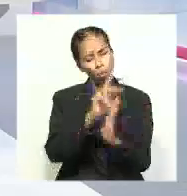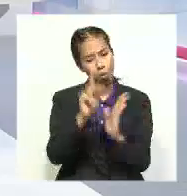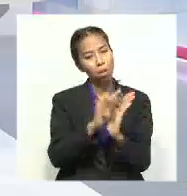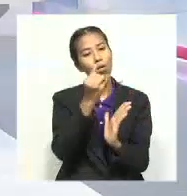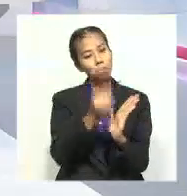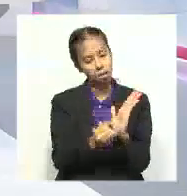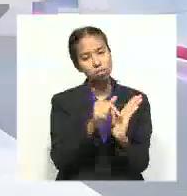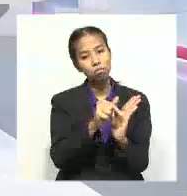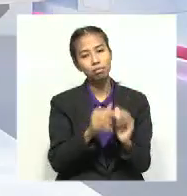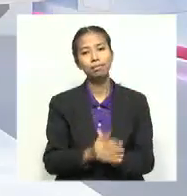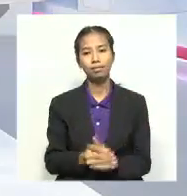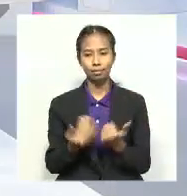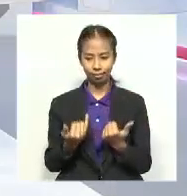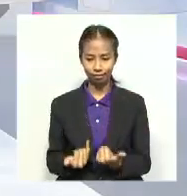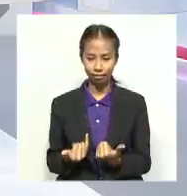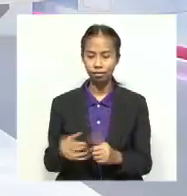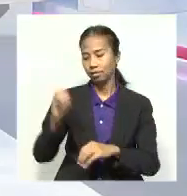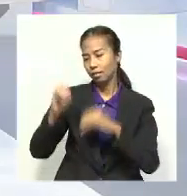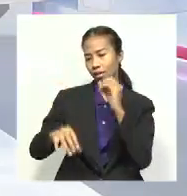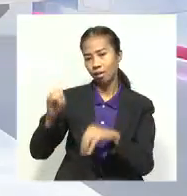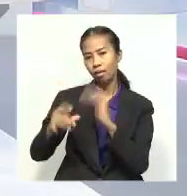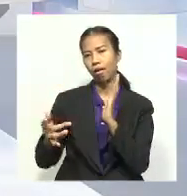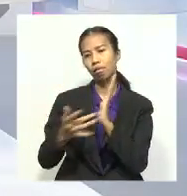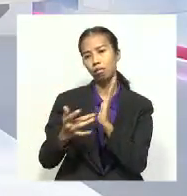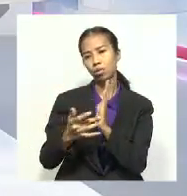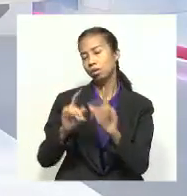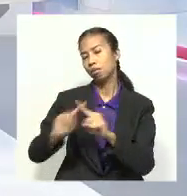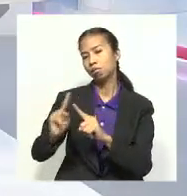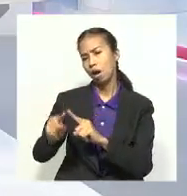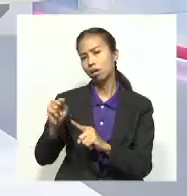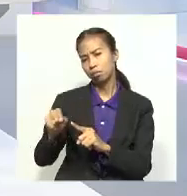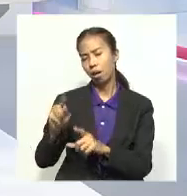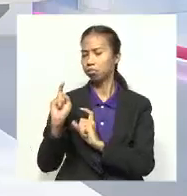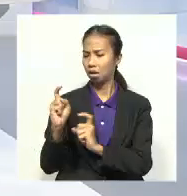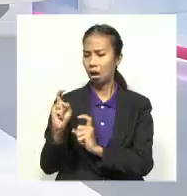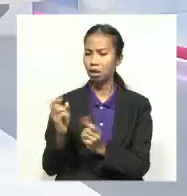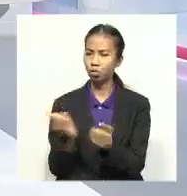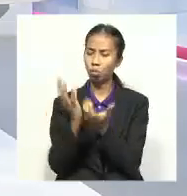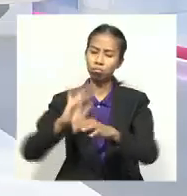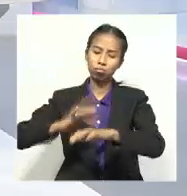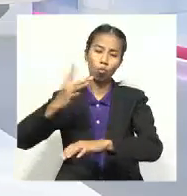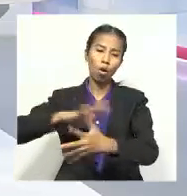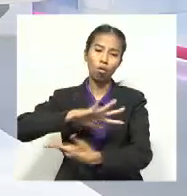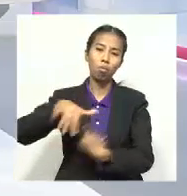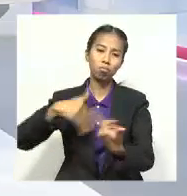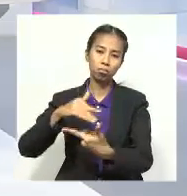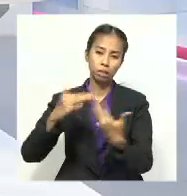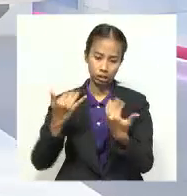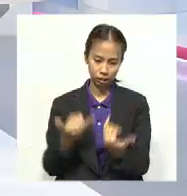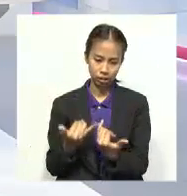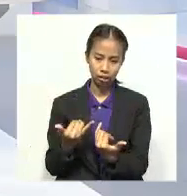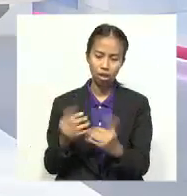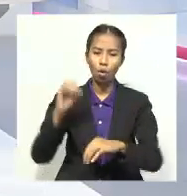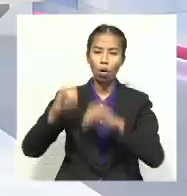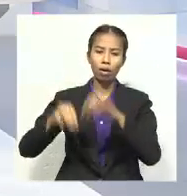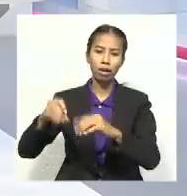มาต่อกันที่เรื่องของขยะอิเล็กทรอนิกส์นะครับซึ่งมันเป็นมีความเป็นพิษต่อสิ่งแวดล้อมด้วยนะครับสำหรับในเรื่องของความคืบหน้าเรื่องปัญหาการนำเข้าขยะนะ